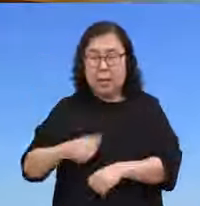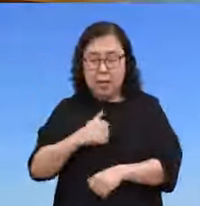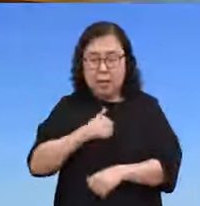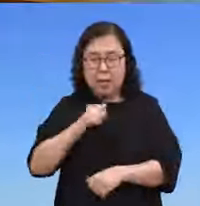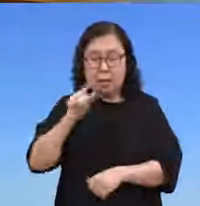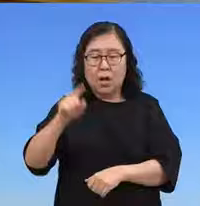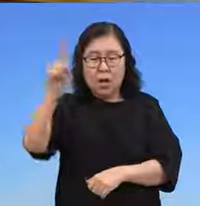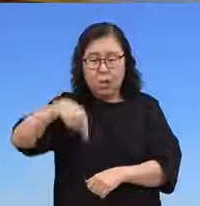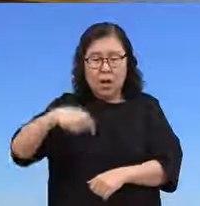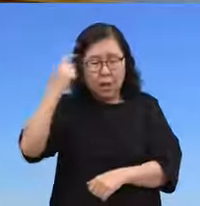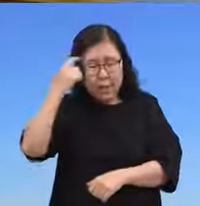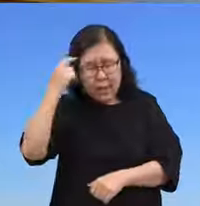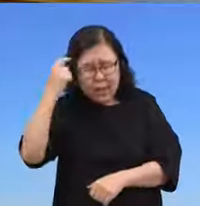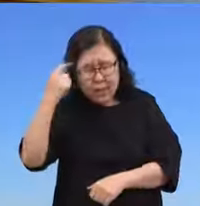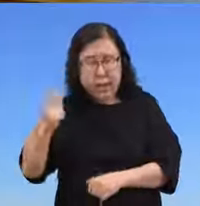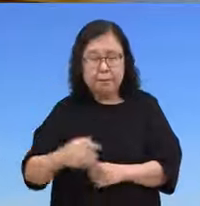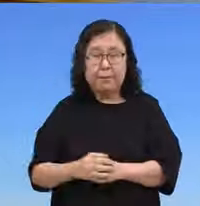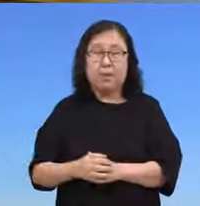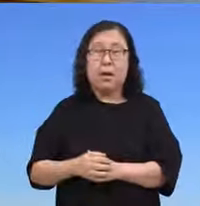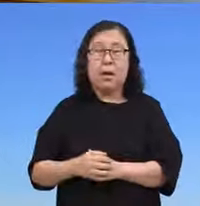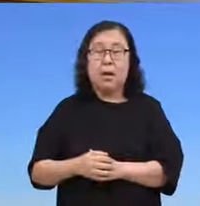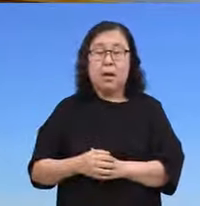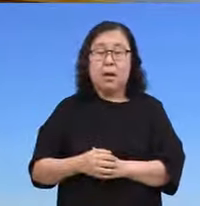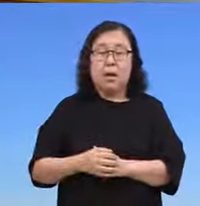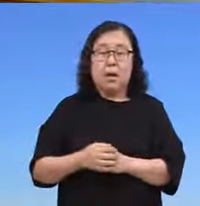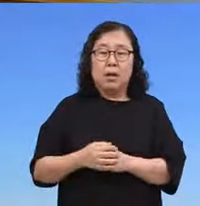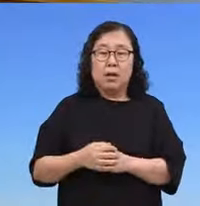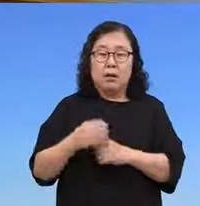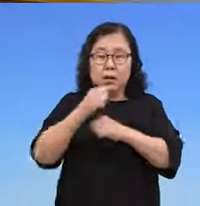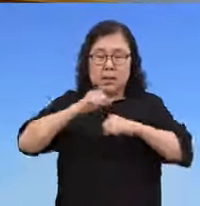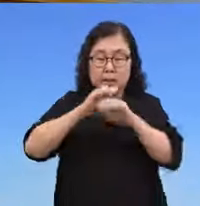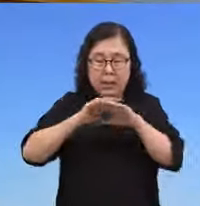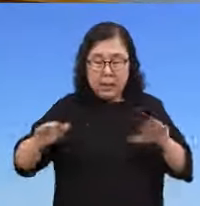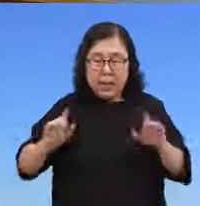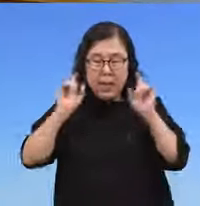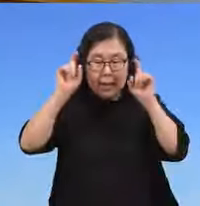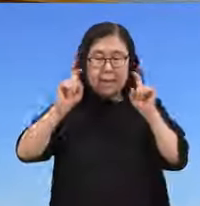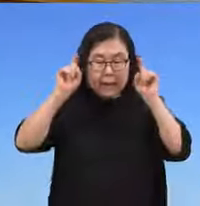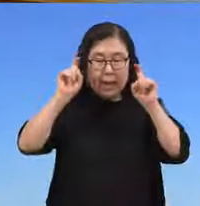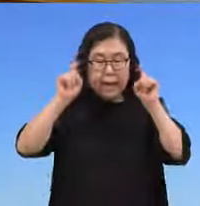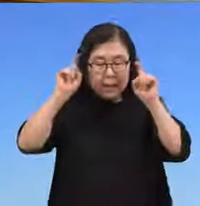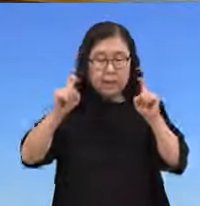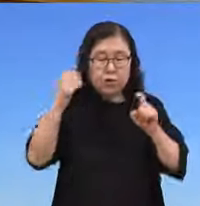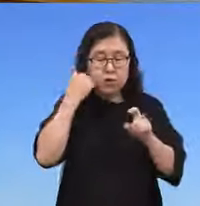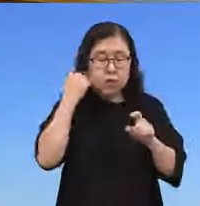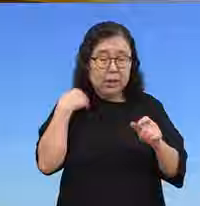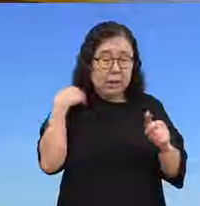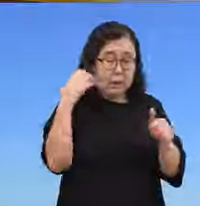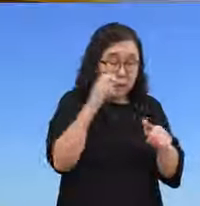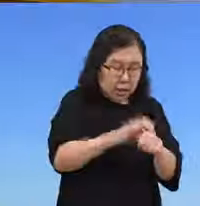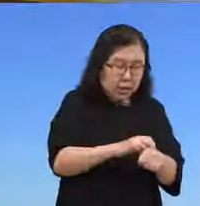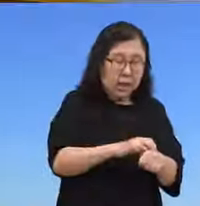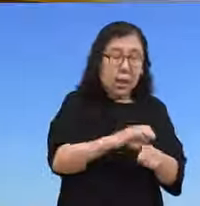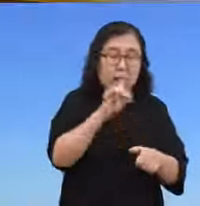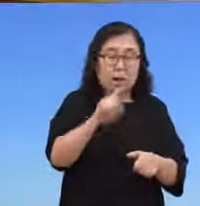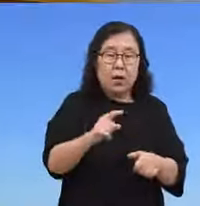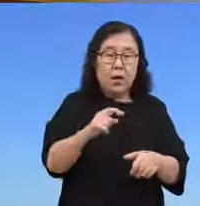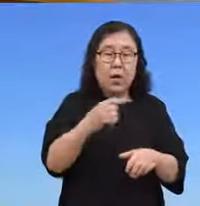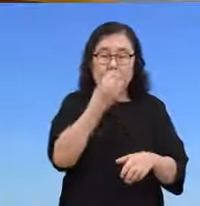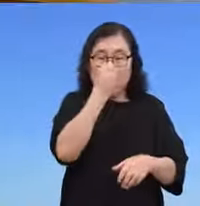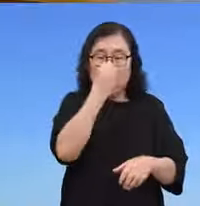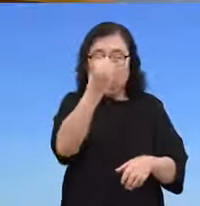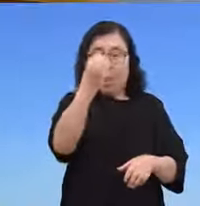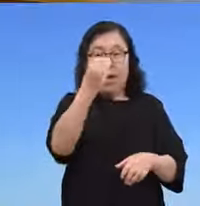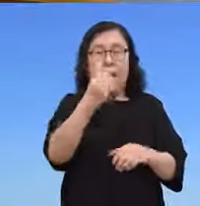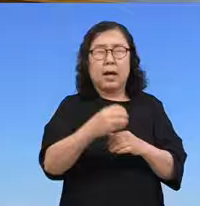네가 어찌하여 이리로 내려왔느냐? 들에 있는 양들을 누구에게 맡겼느냐? 나는 너의 교만과 너의 마음의 완악함을